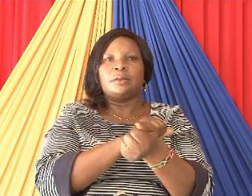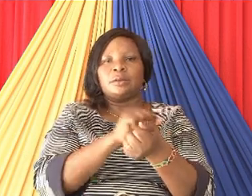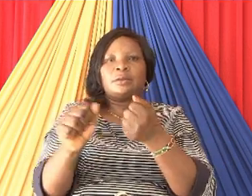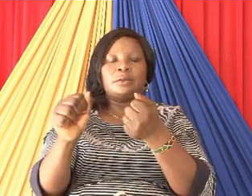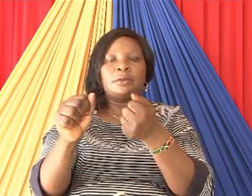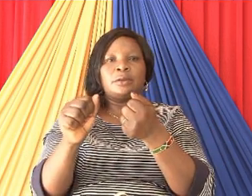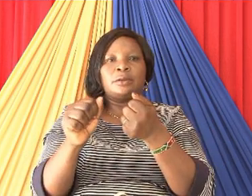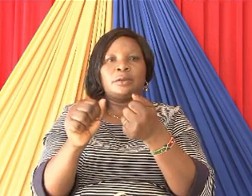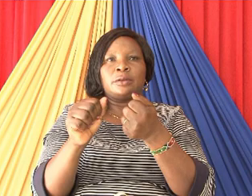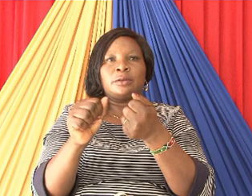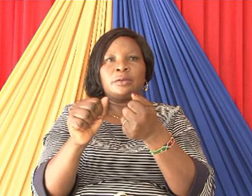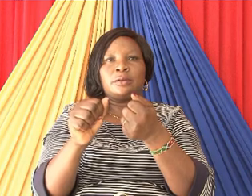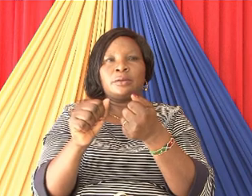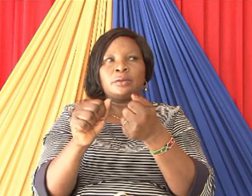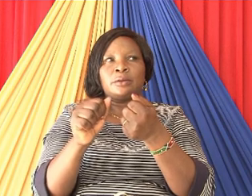nitaliharibu, wala